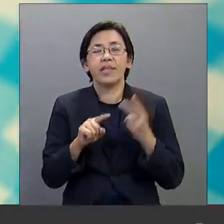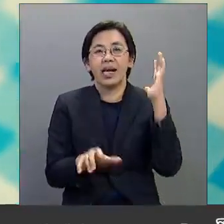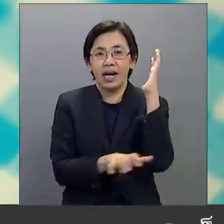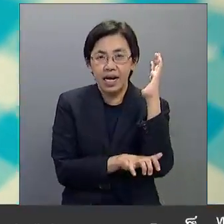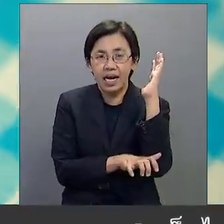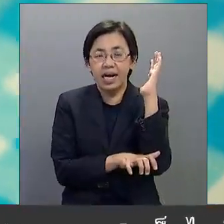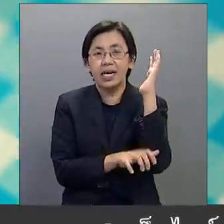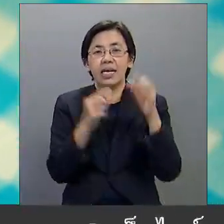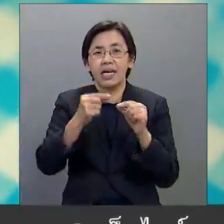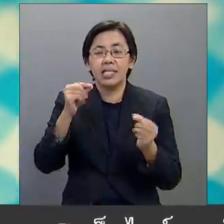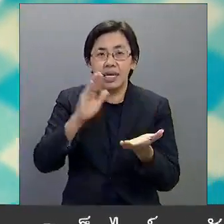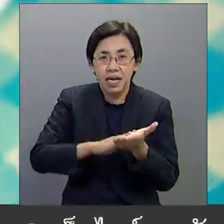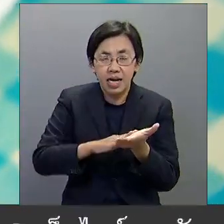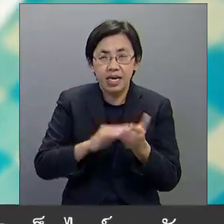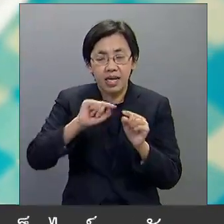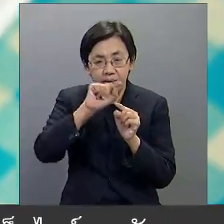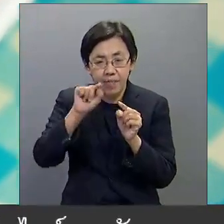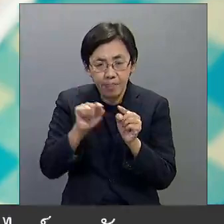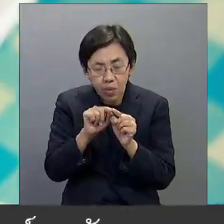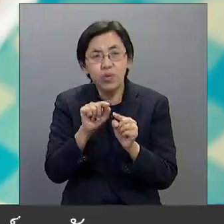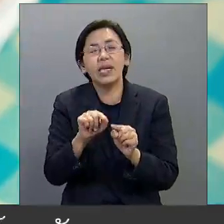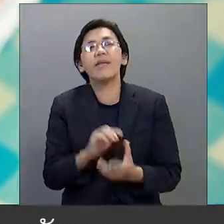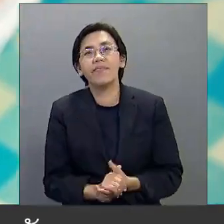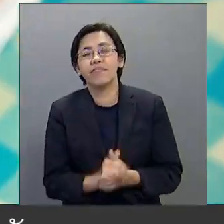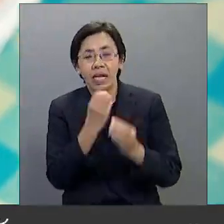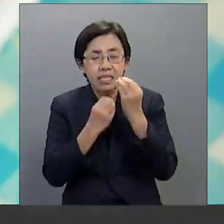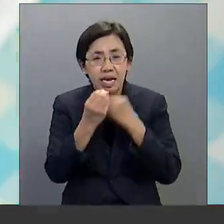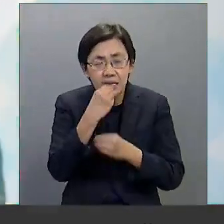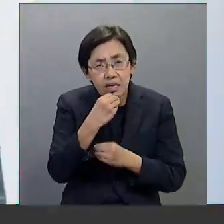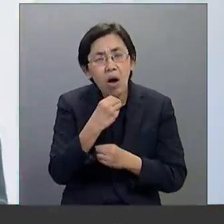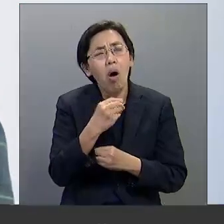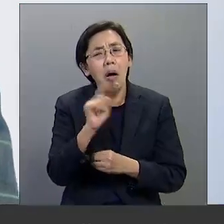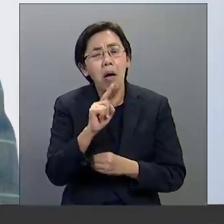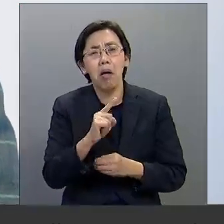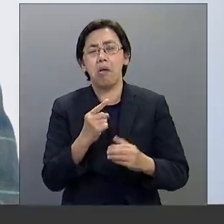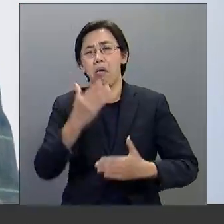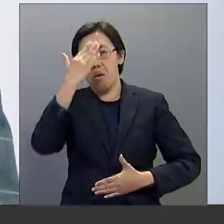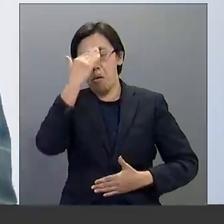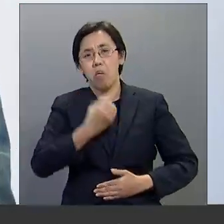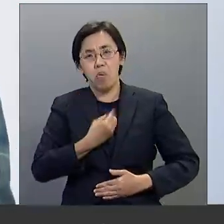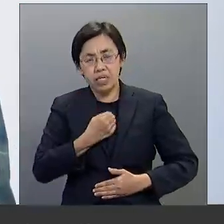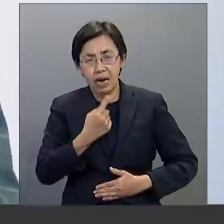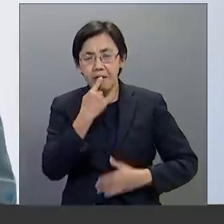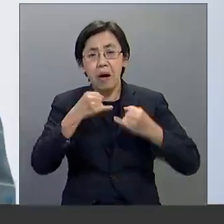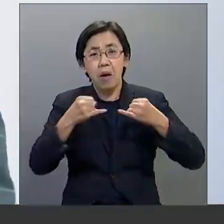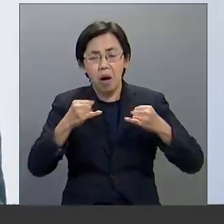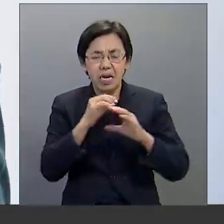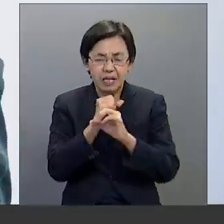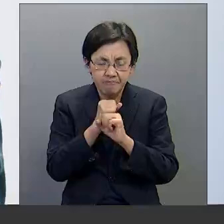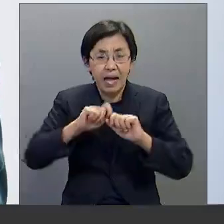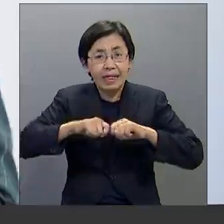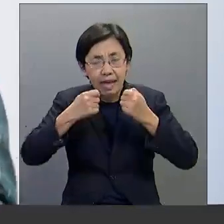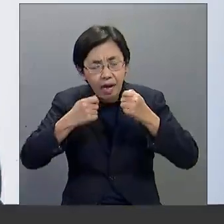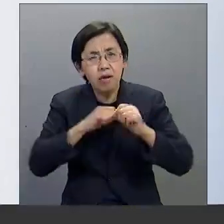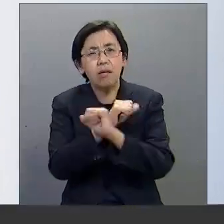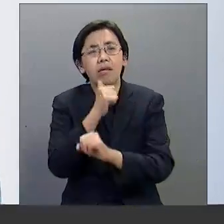องเทศสมุนไพรที่เราใช้ในต้มยำเนี่ยมันต้านการเกิดโรคหัวใจและหลอดเลือดได้เป็นอย่างดีกำจัดอนุมูลอิสระหรือสนิ